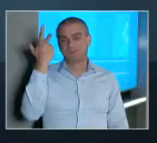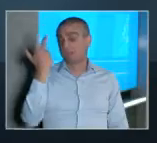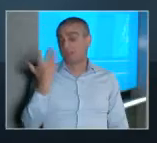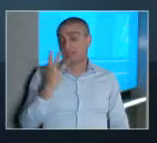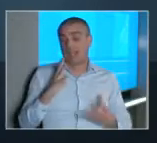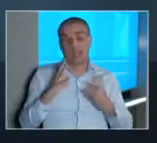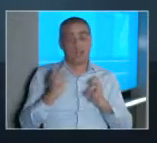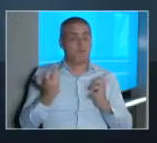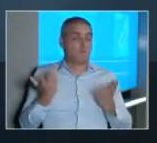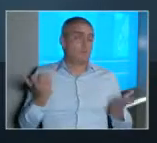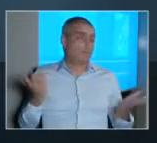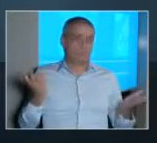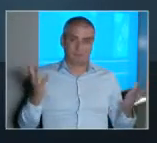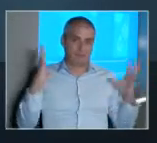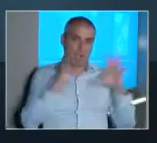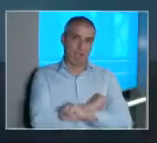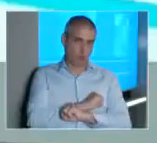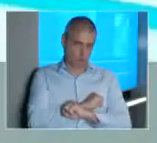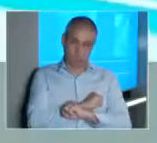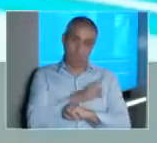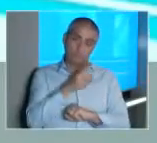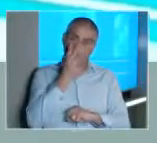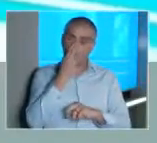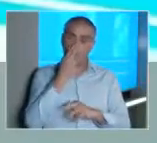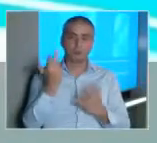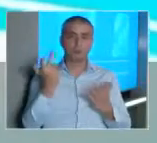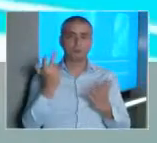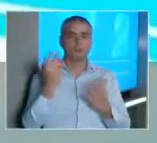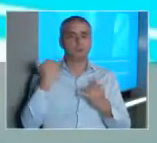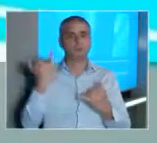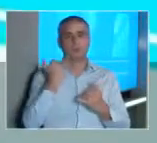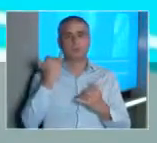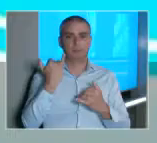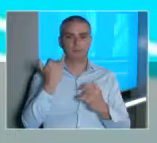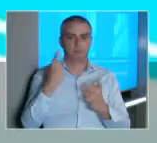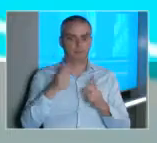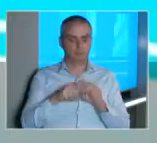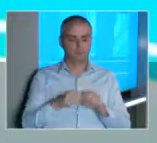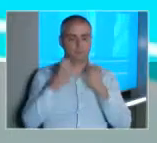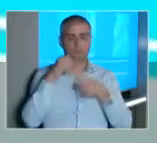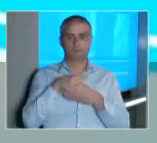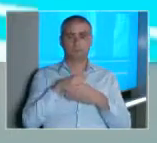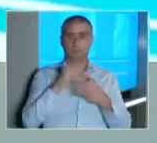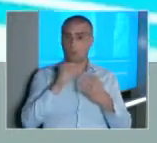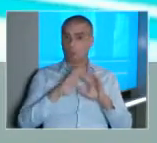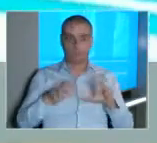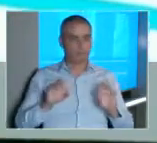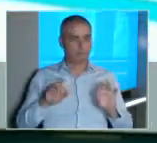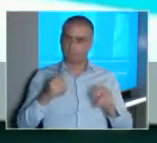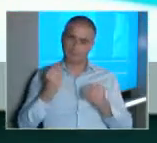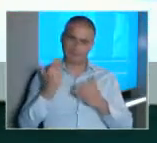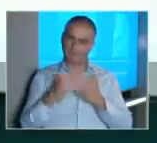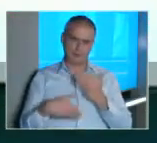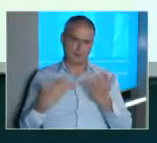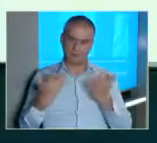עלובות, מרוחקות וחשוכות, שמנסות להבקיע כל פעם איזה בקיעה בתוך המציאות. אלה דברים שנגמרים,